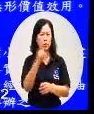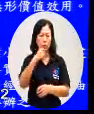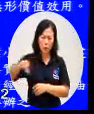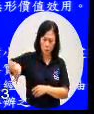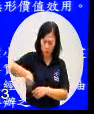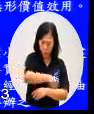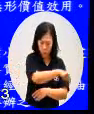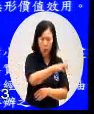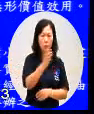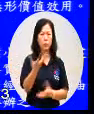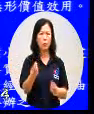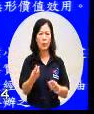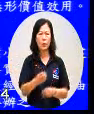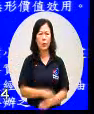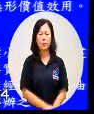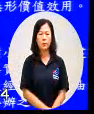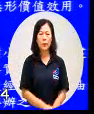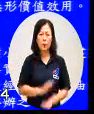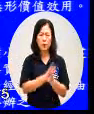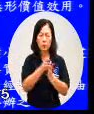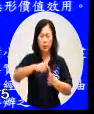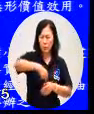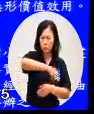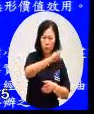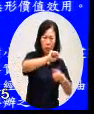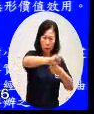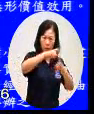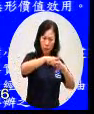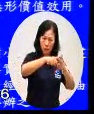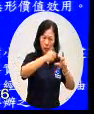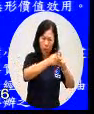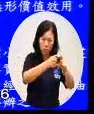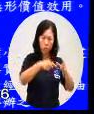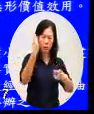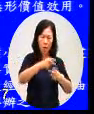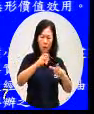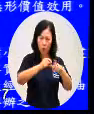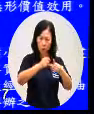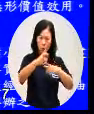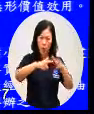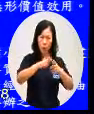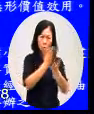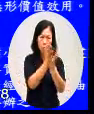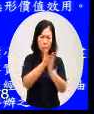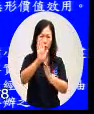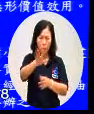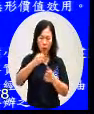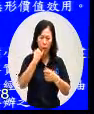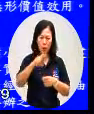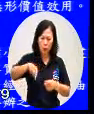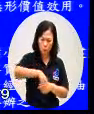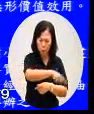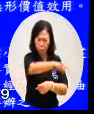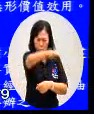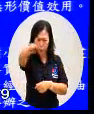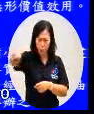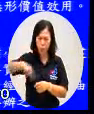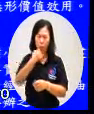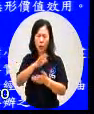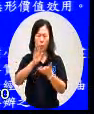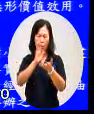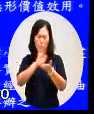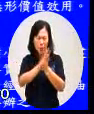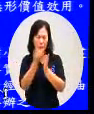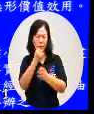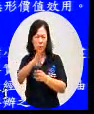的到我们后进加工区、炼油厂、都会公园等等的。湾改柯子林遭遇到汇丰里，